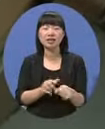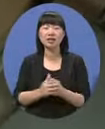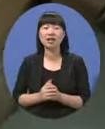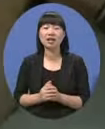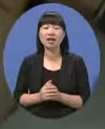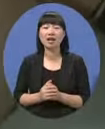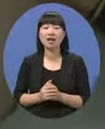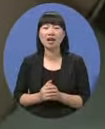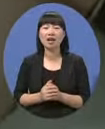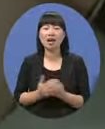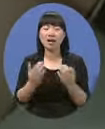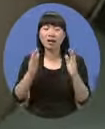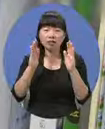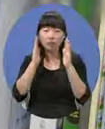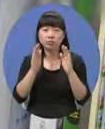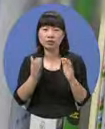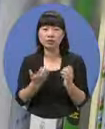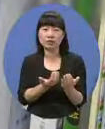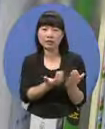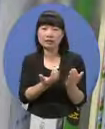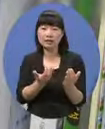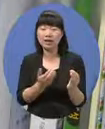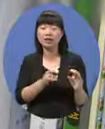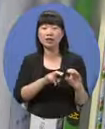구석구석에 숨긴 후